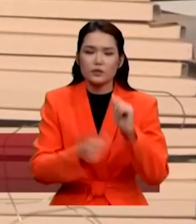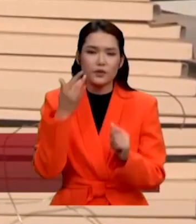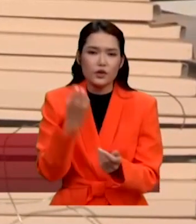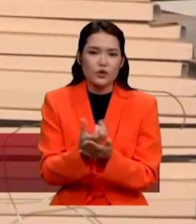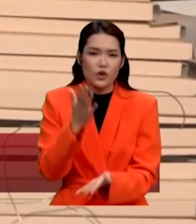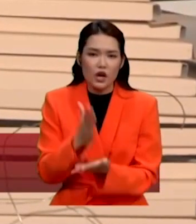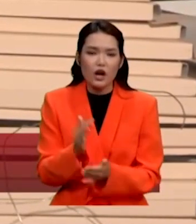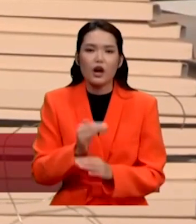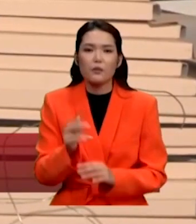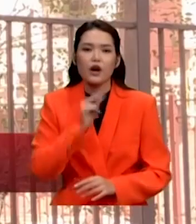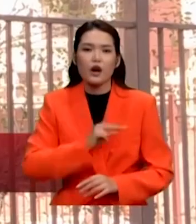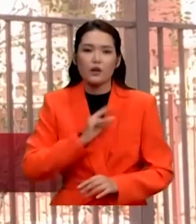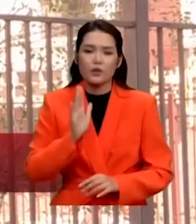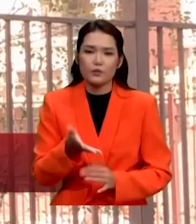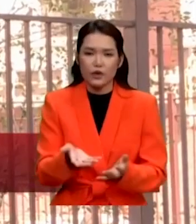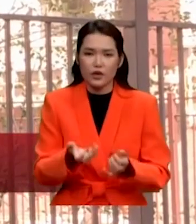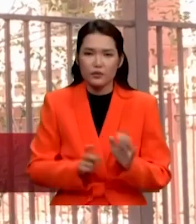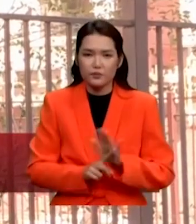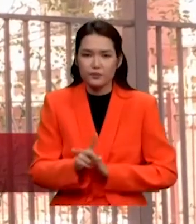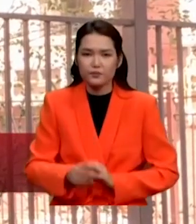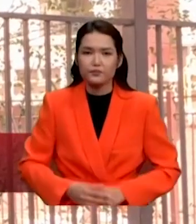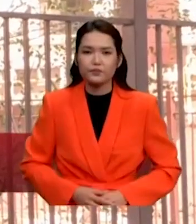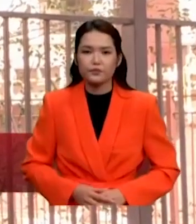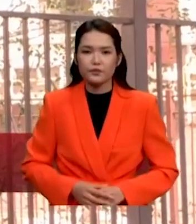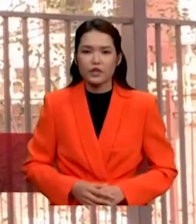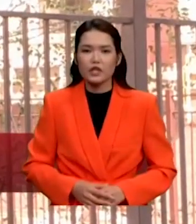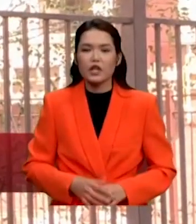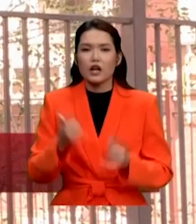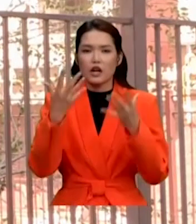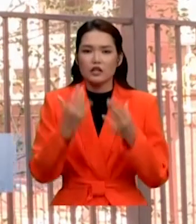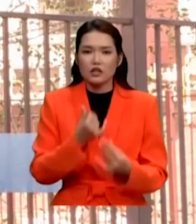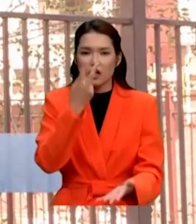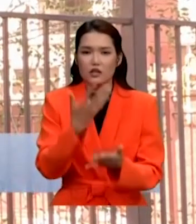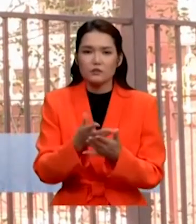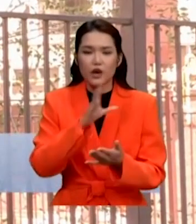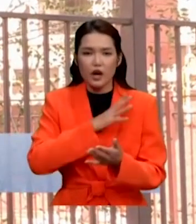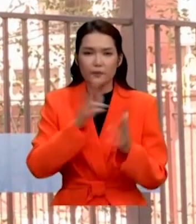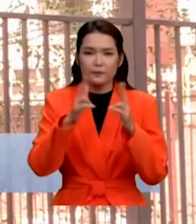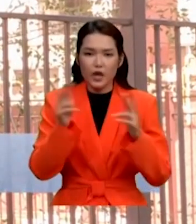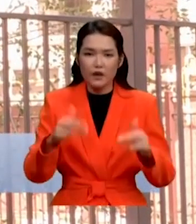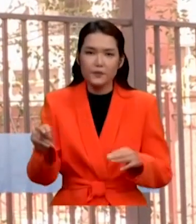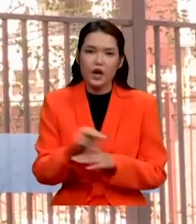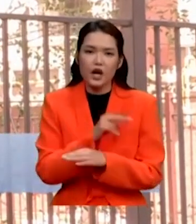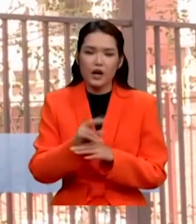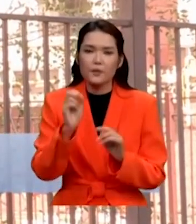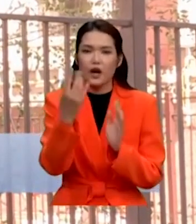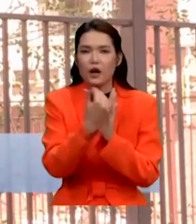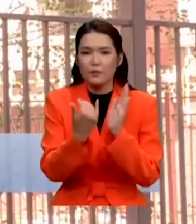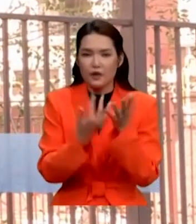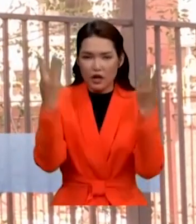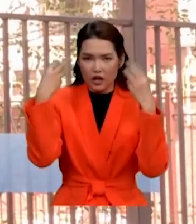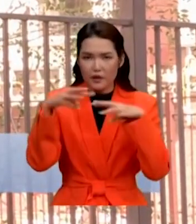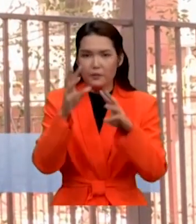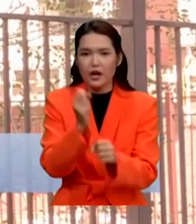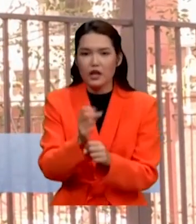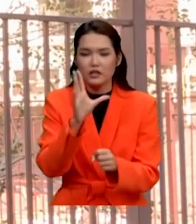А потом и работы будут принимать. Делаем фасадную часть данного здания. Ремонт в рамках программы модернизации.